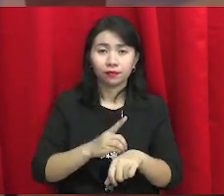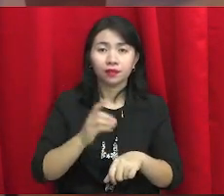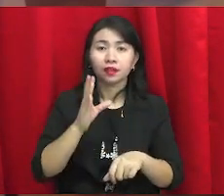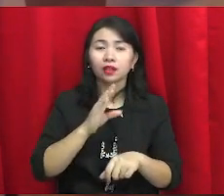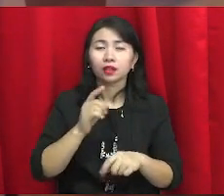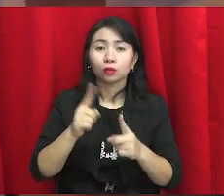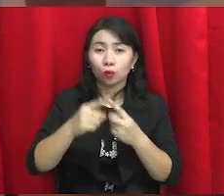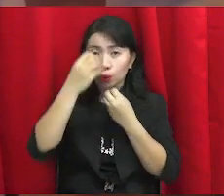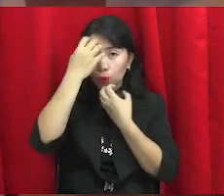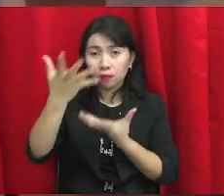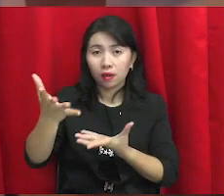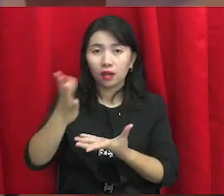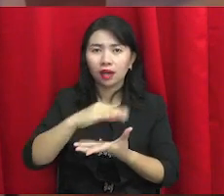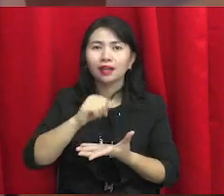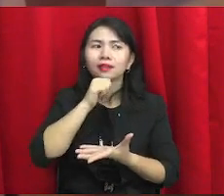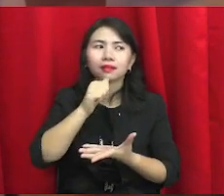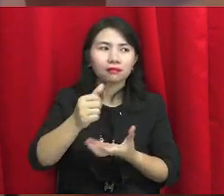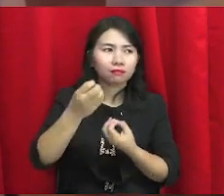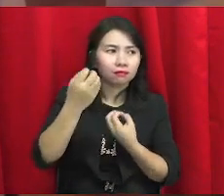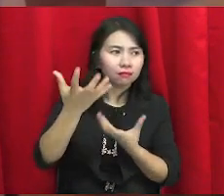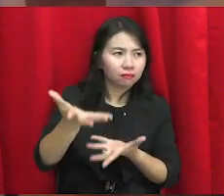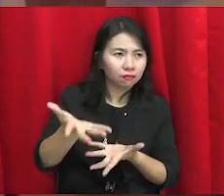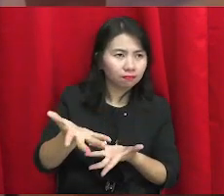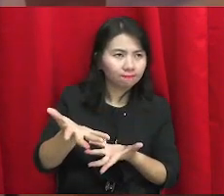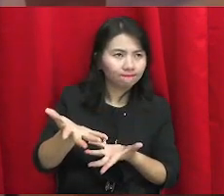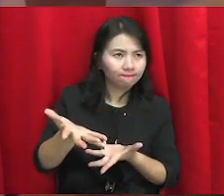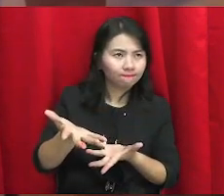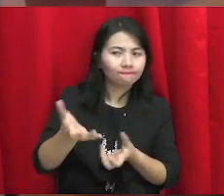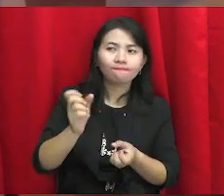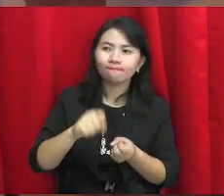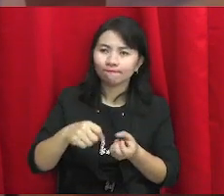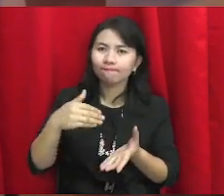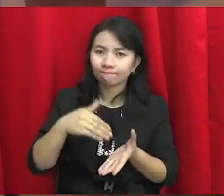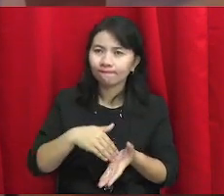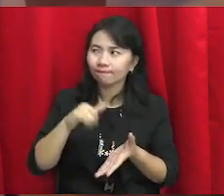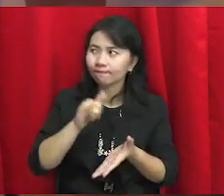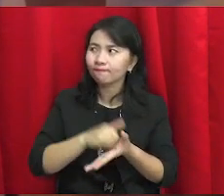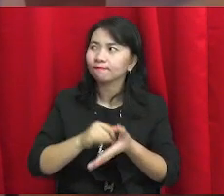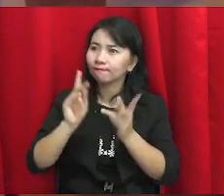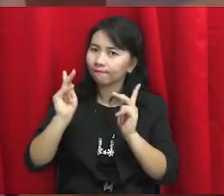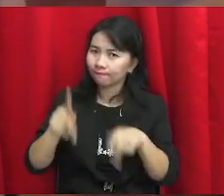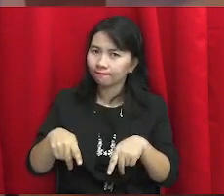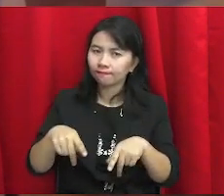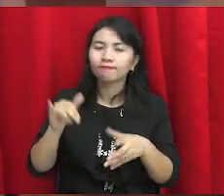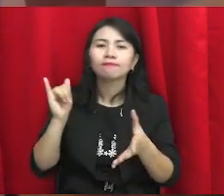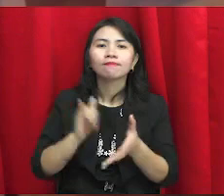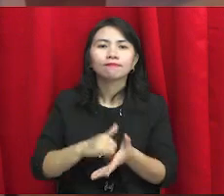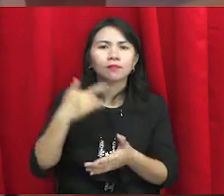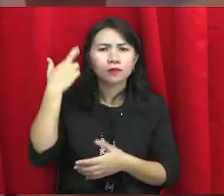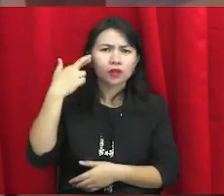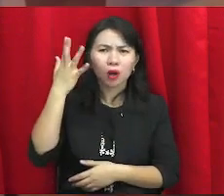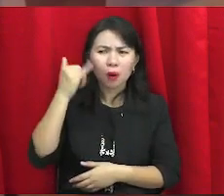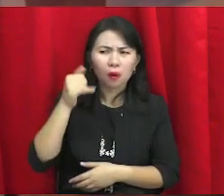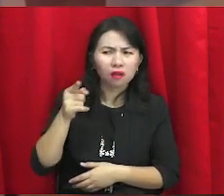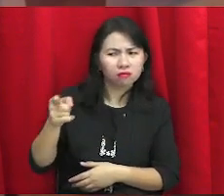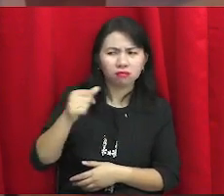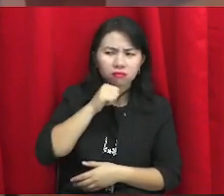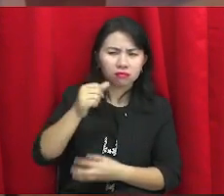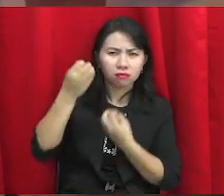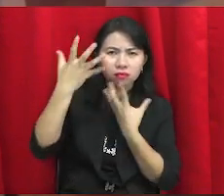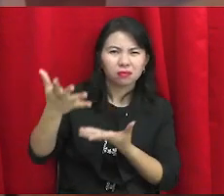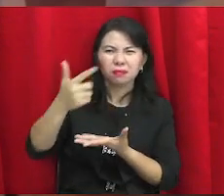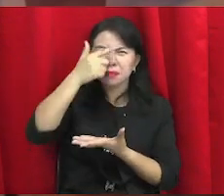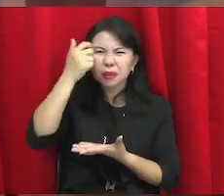sumunod. Alright? Now, yung taong ganyan, na kaya lang siya susunod sapagkat ayaw niya